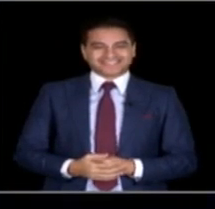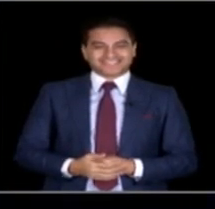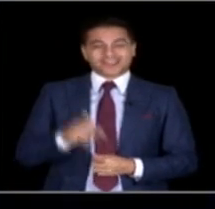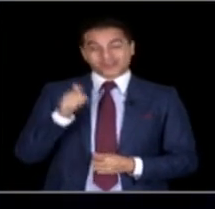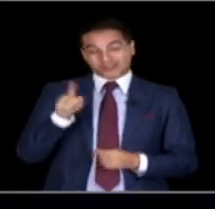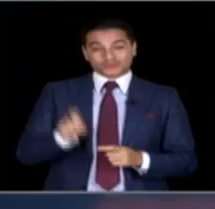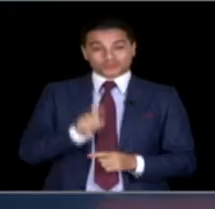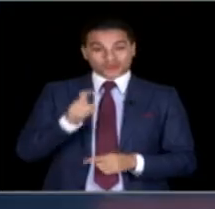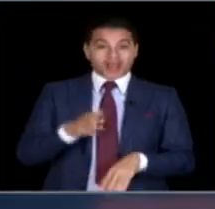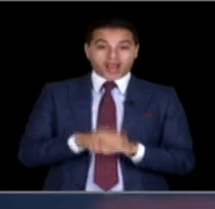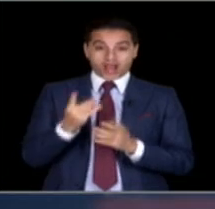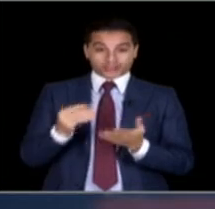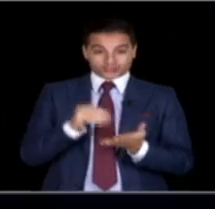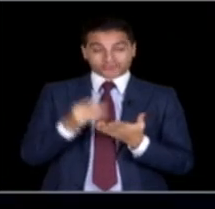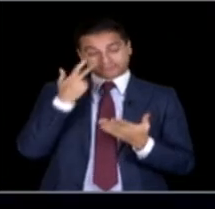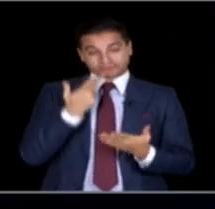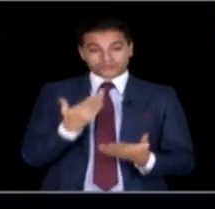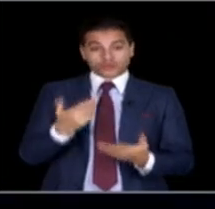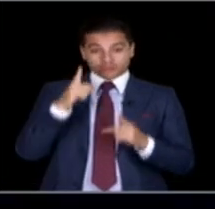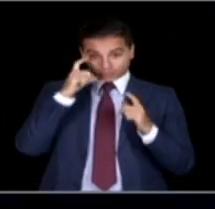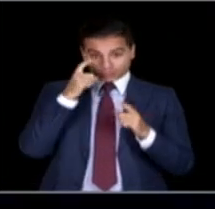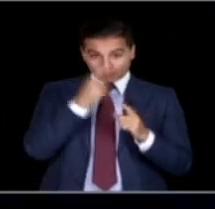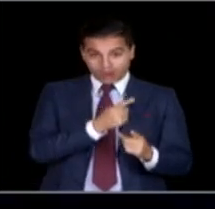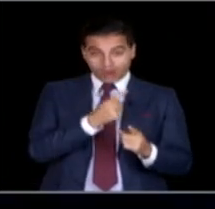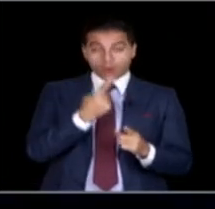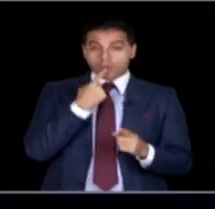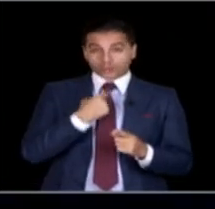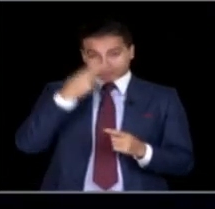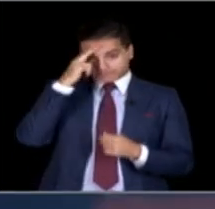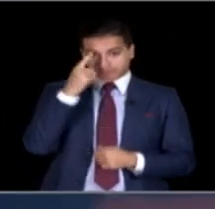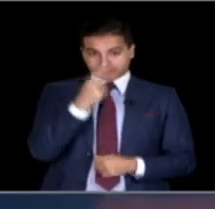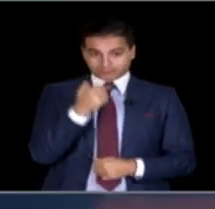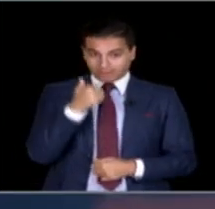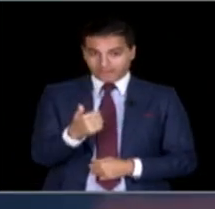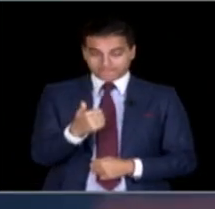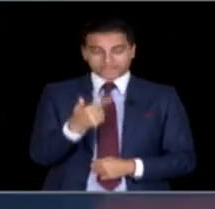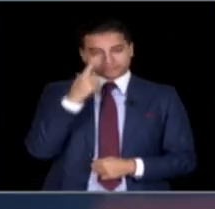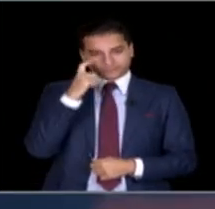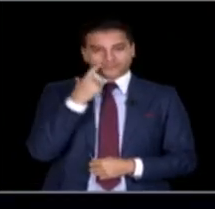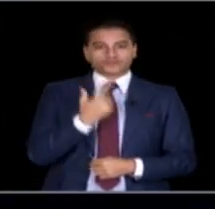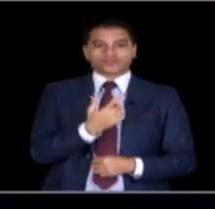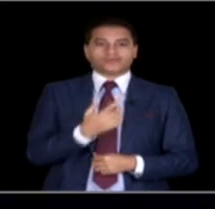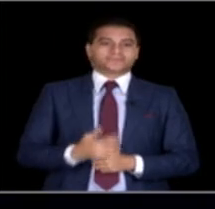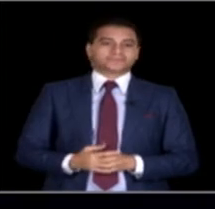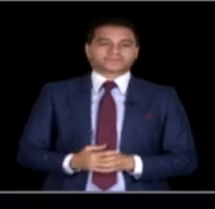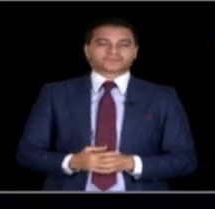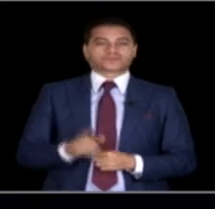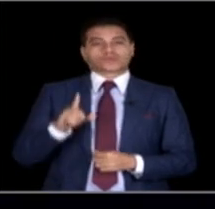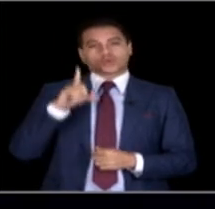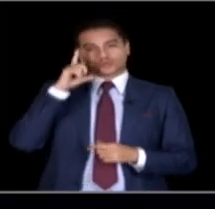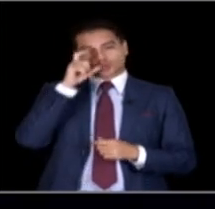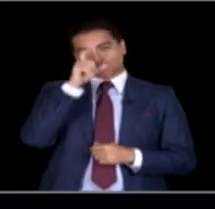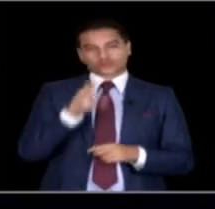دلوقتي عندك سؤال بعشر نقط. ايه؟ هنشوف صورة وهتقول لي الصورة دي بتاعت مين. ماشي. صورة